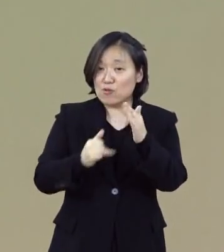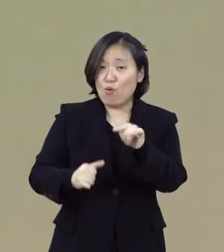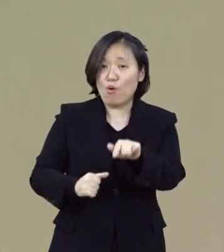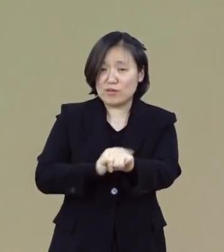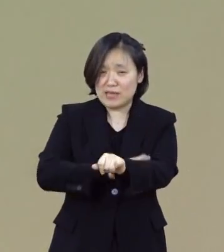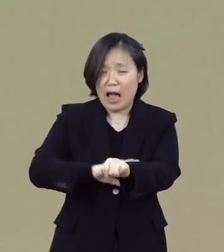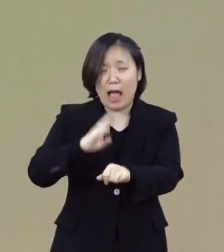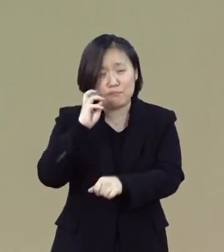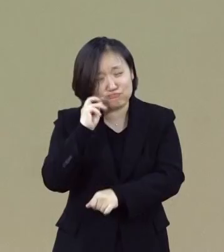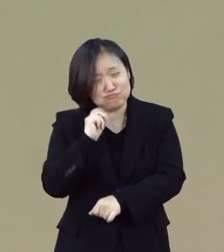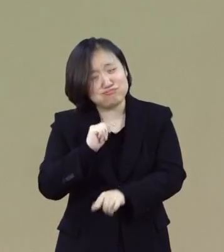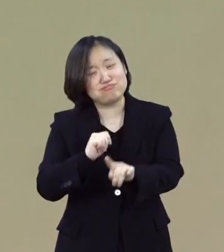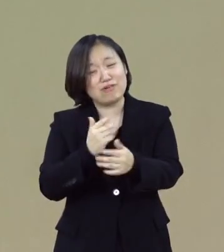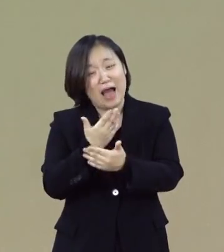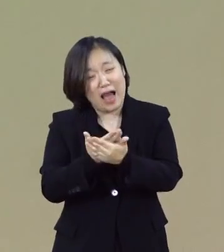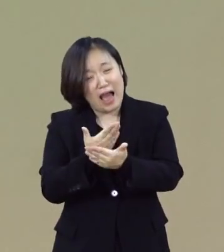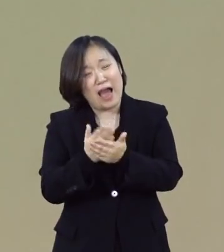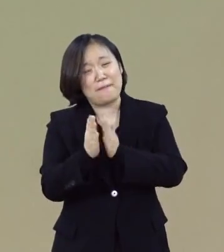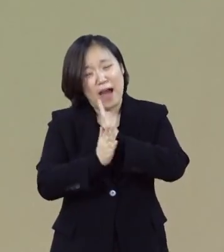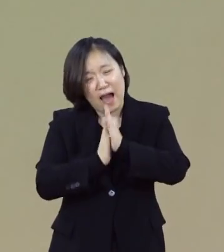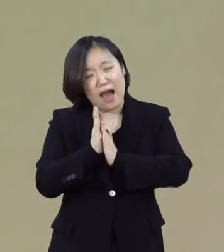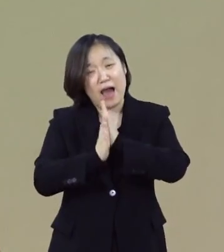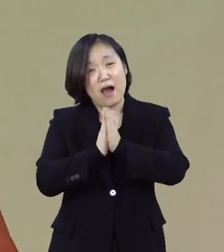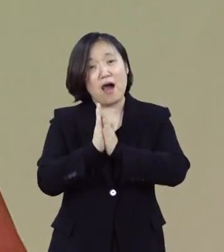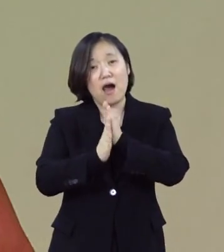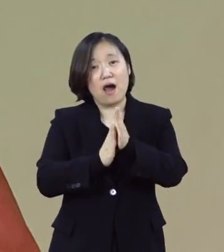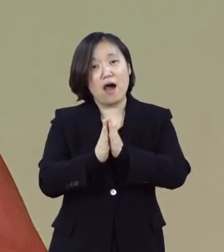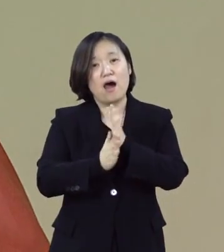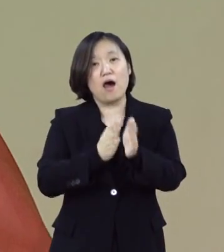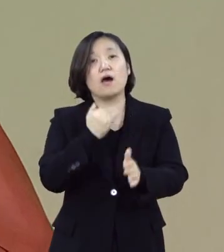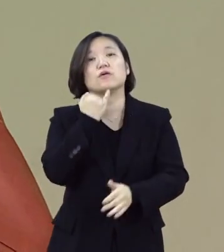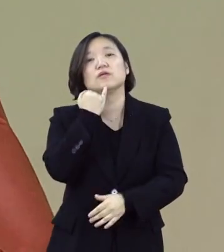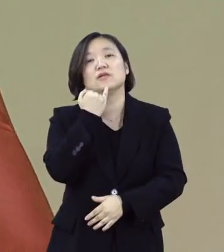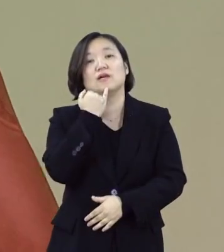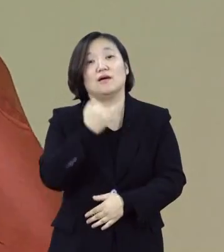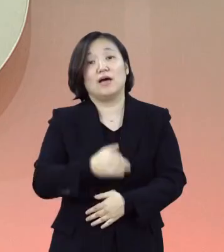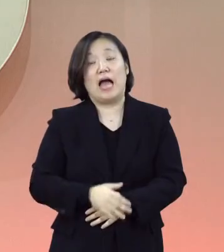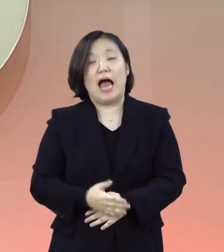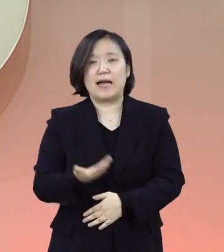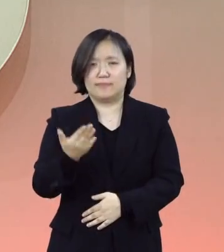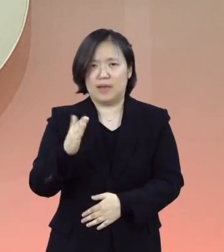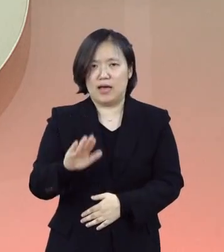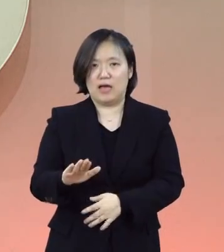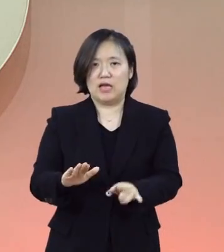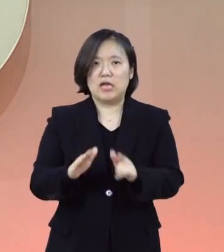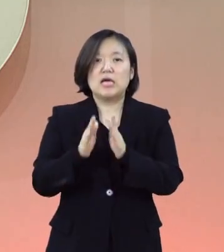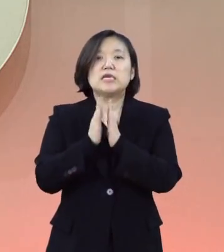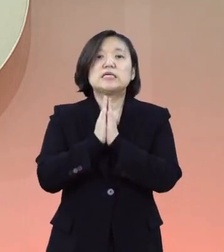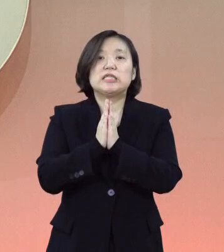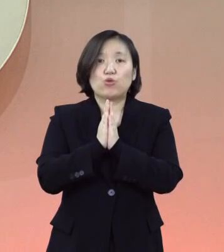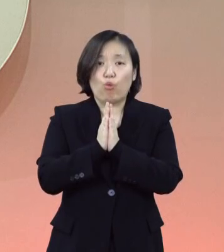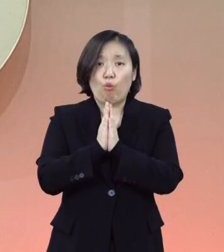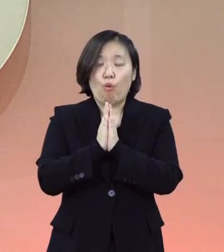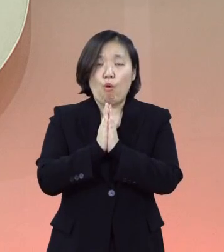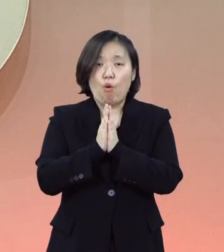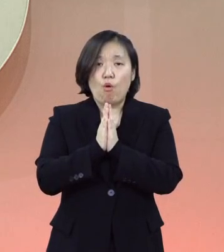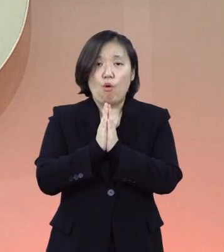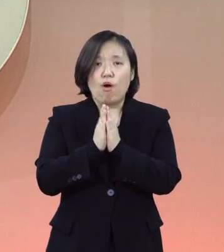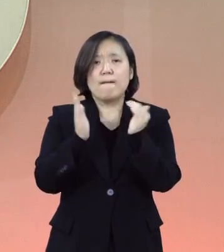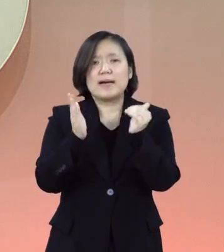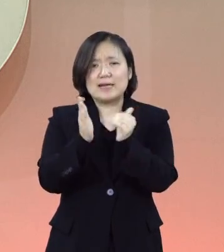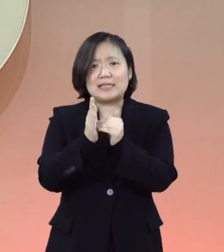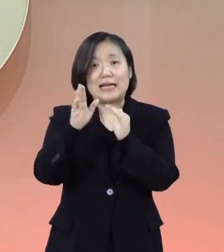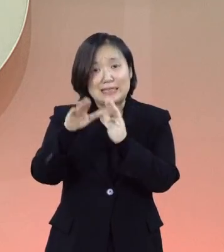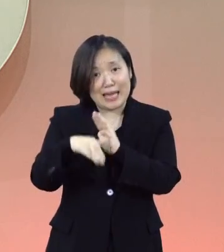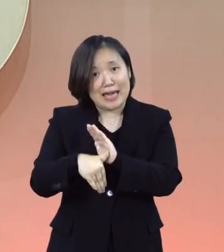빌어라. 빌고 싶으면 빌어라. 얼마든지 된다. 단 모든 기도의